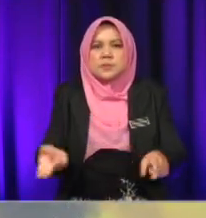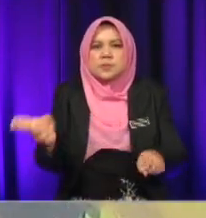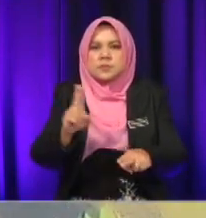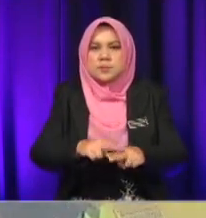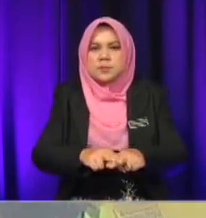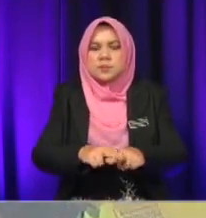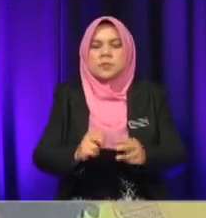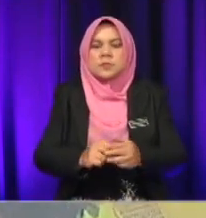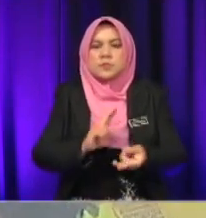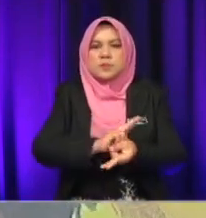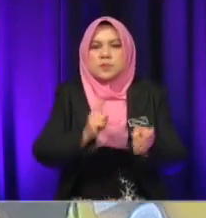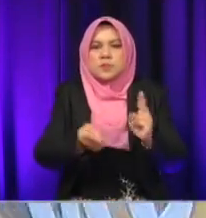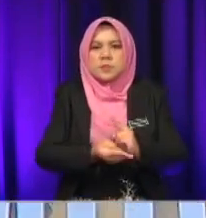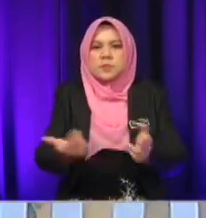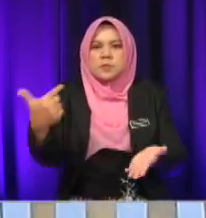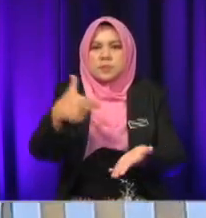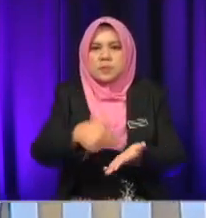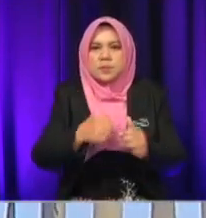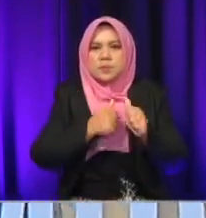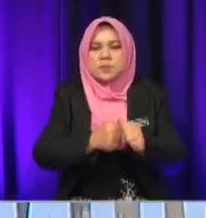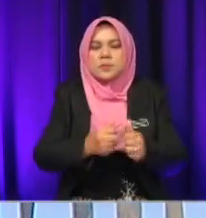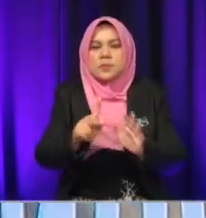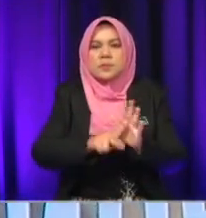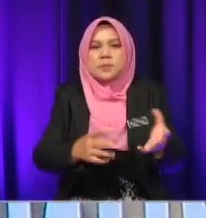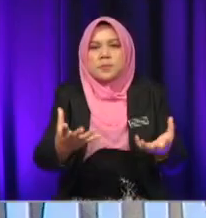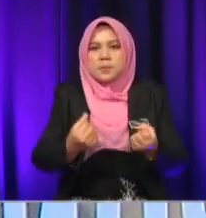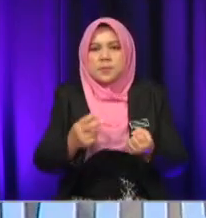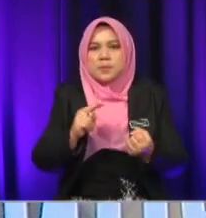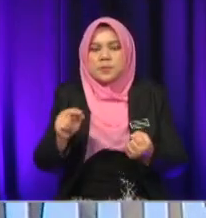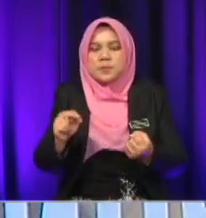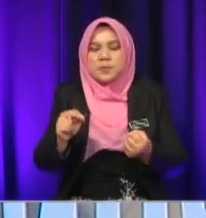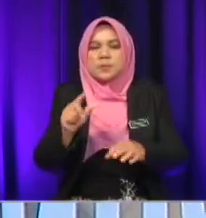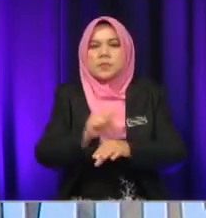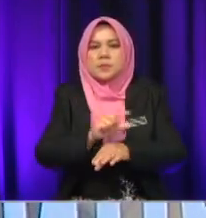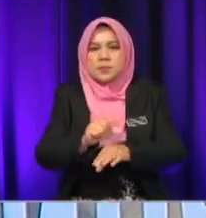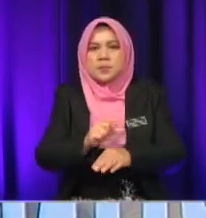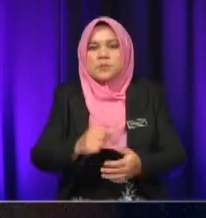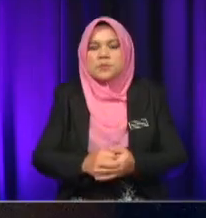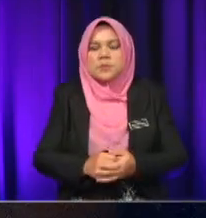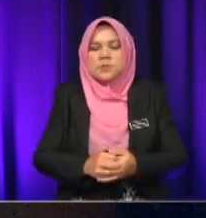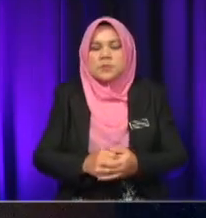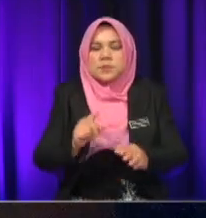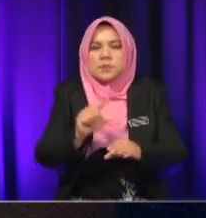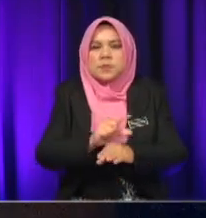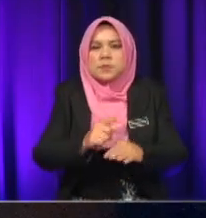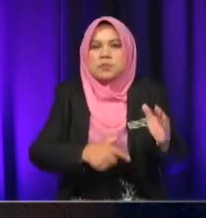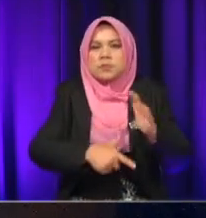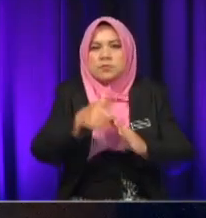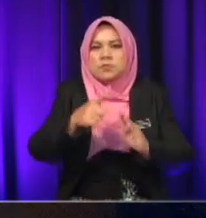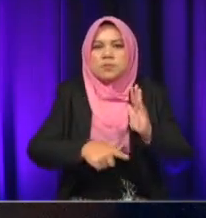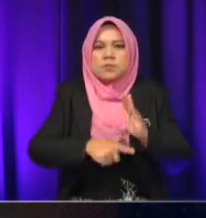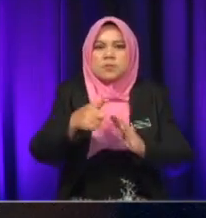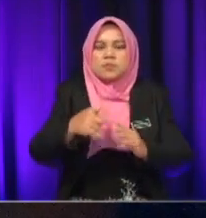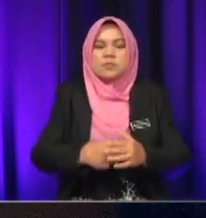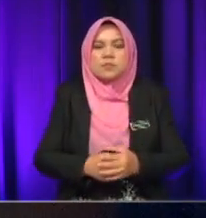dan inovasi untuk lagi mengikut kehendak dan keperluan pengguna kan cikgu? Ya, pengguna ni nak lebih. Betul. Nak lebih, nak